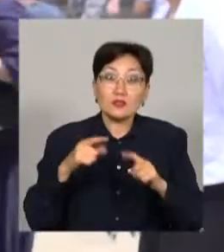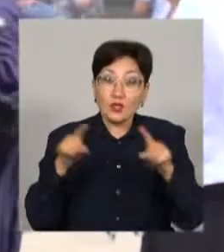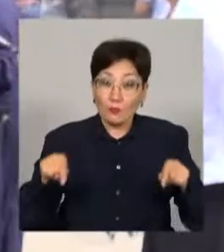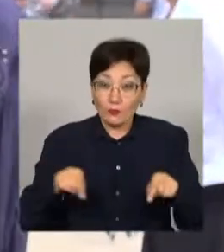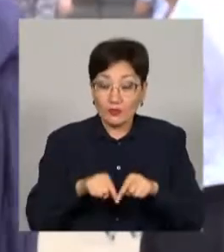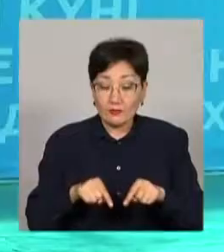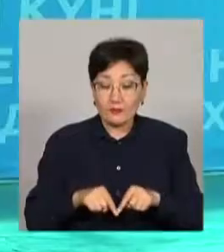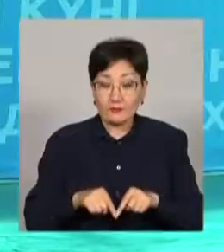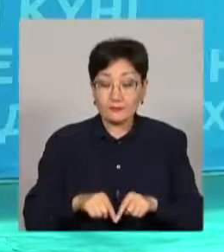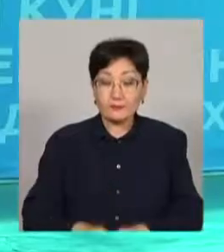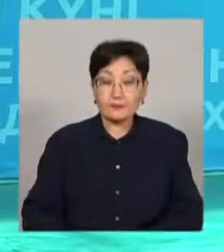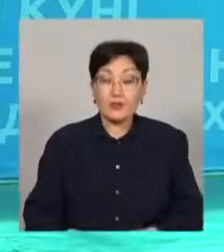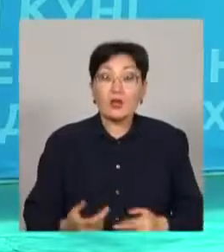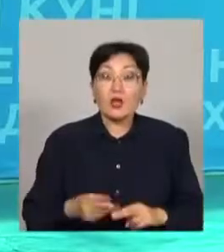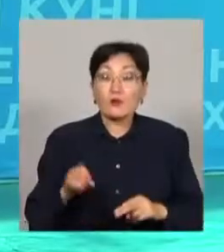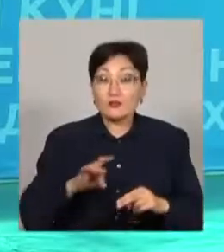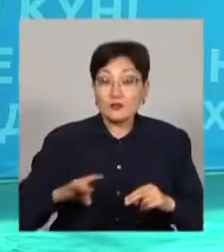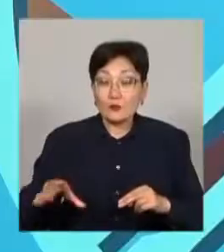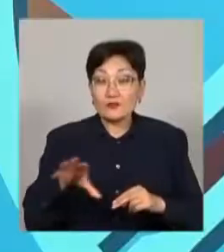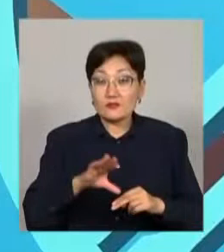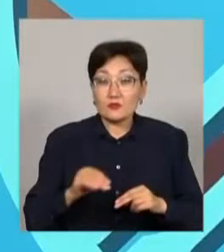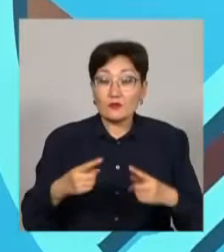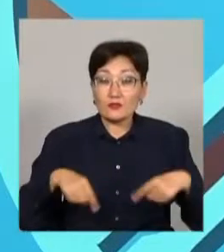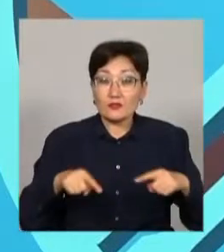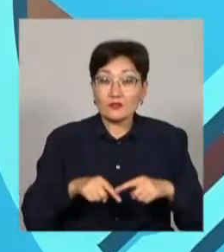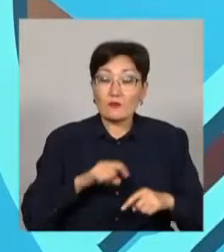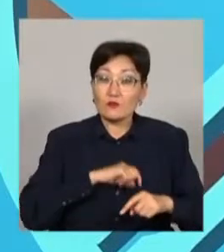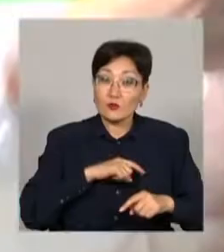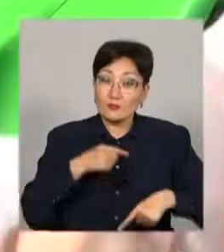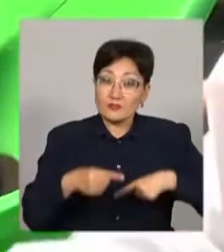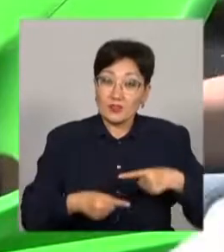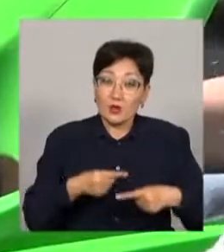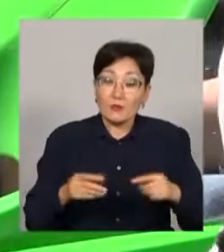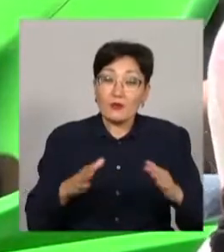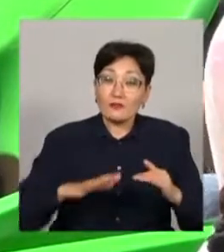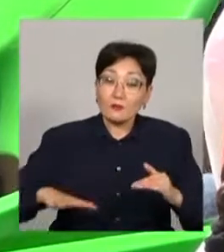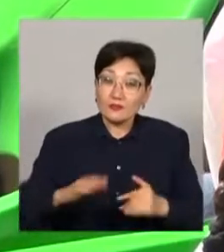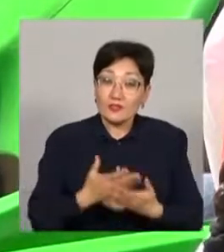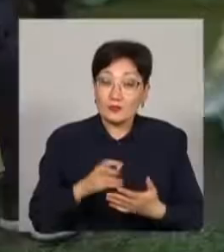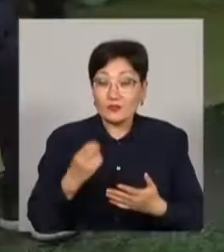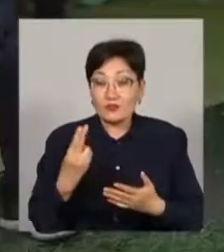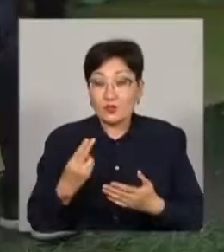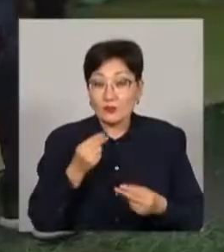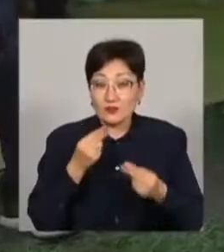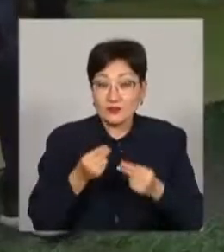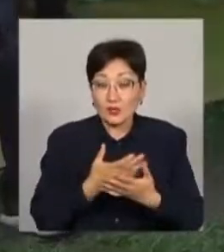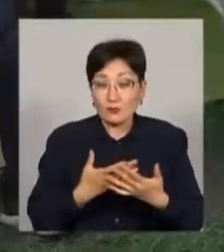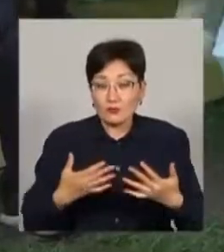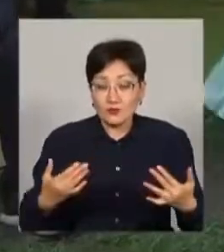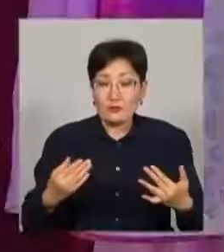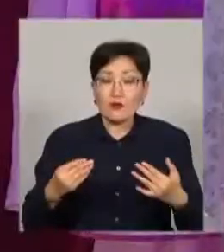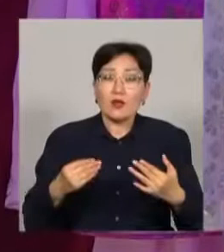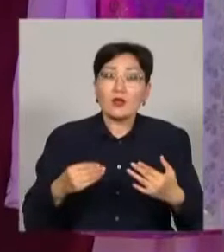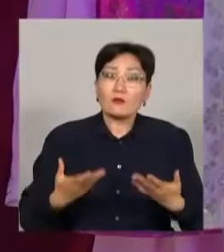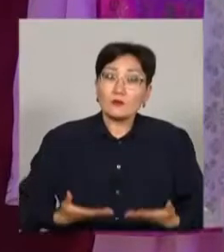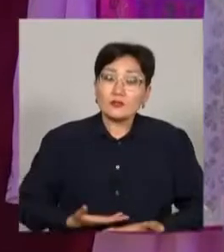также сертификатами. В Ойзовском районе все организовали в духе традиции. В мини-павильонах представили национальные блюда, украшения, предметы